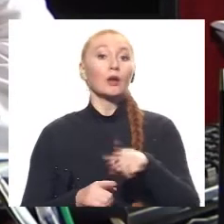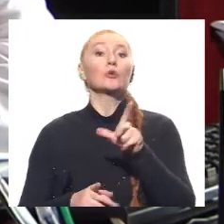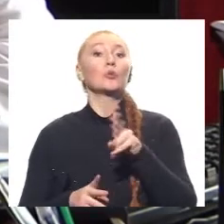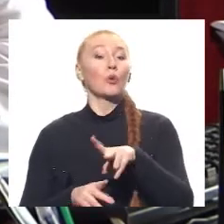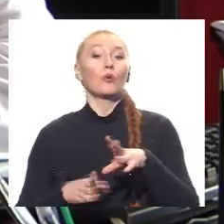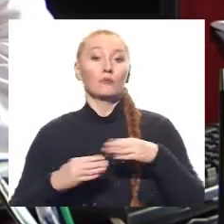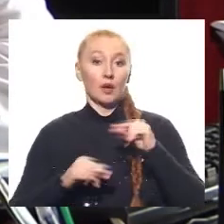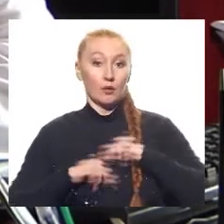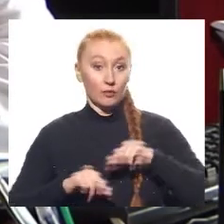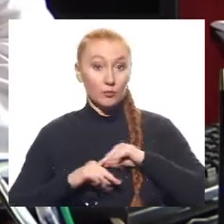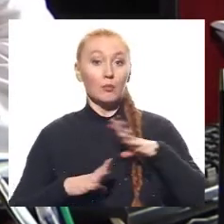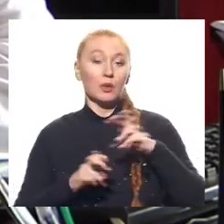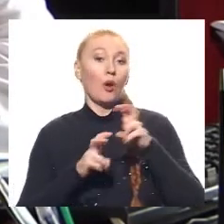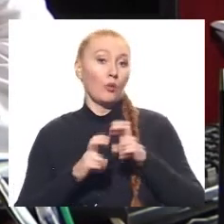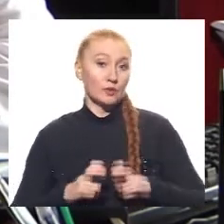співробітники були обстежені.